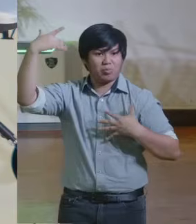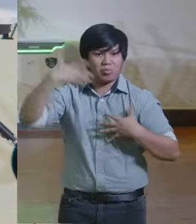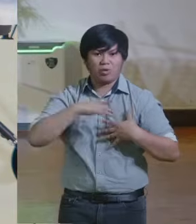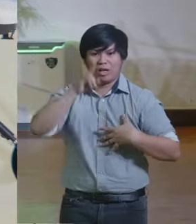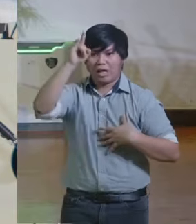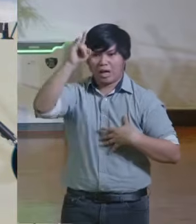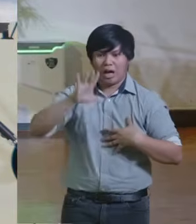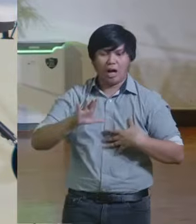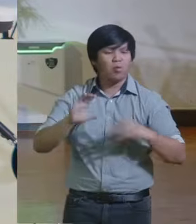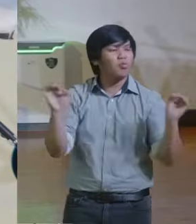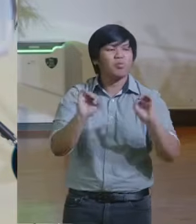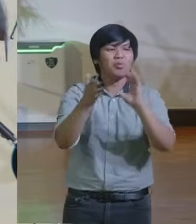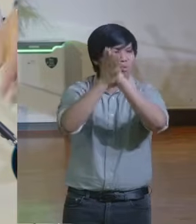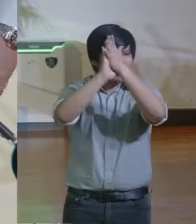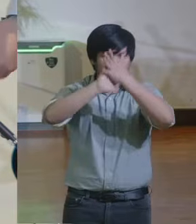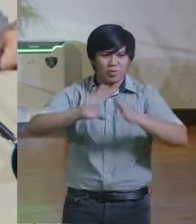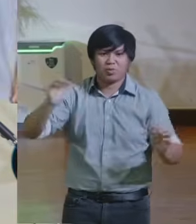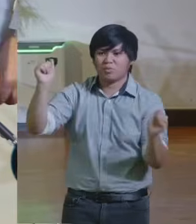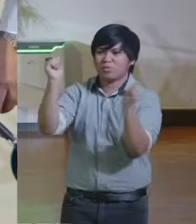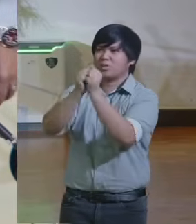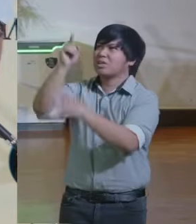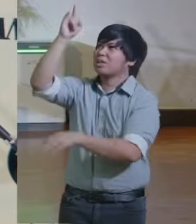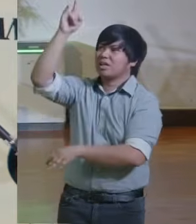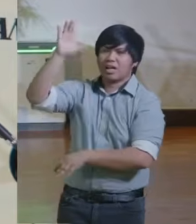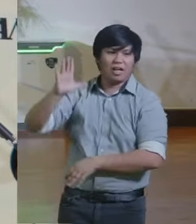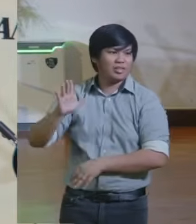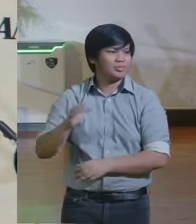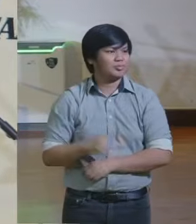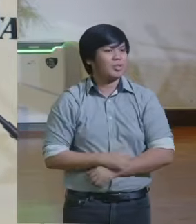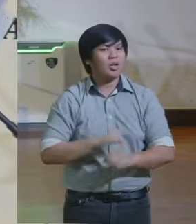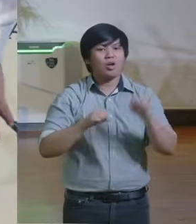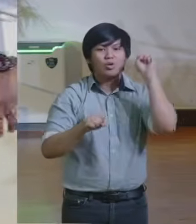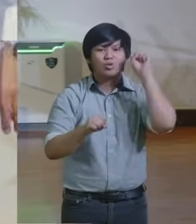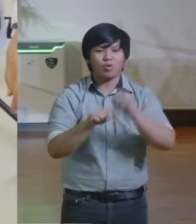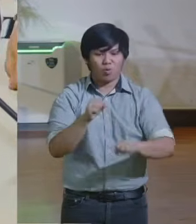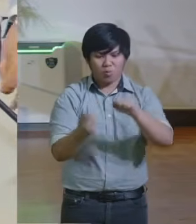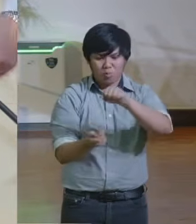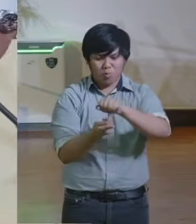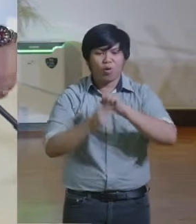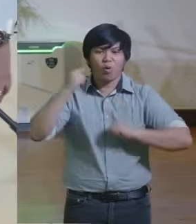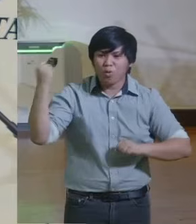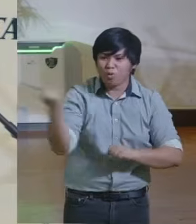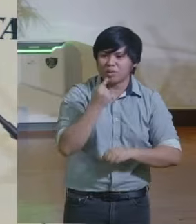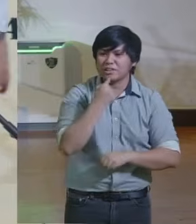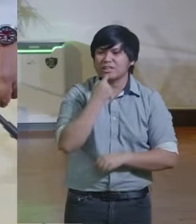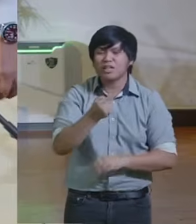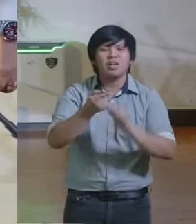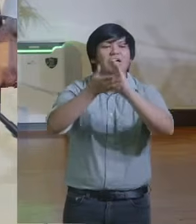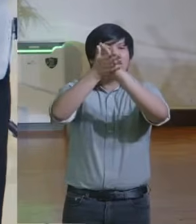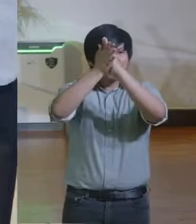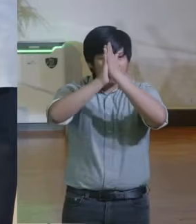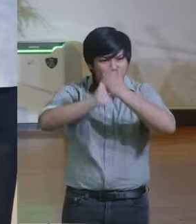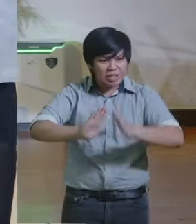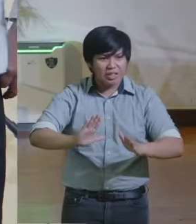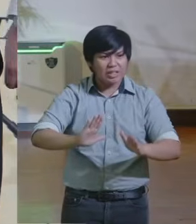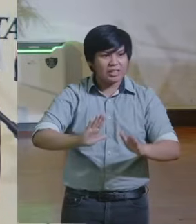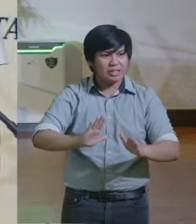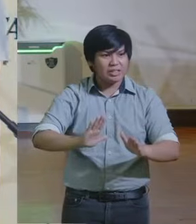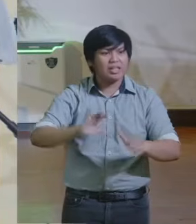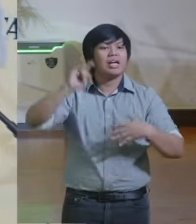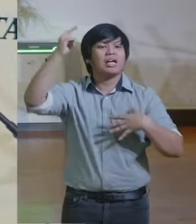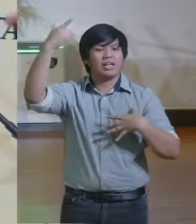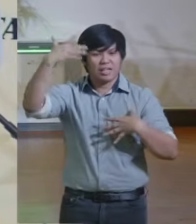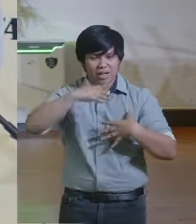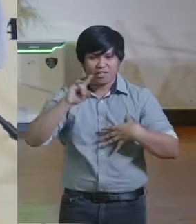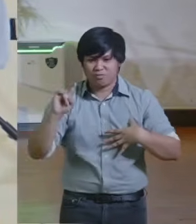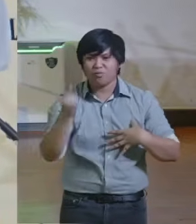God. Kaya grace to you, nauna palagi ang grace, and peace. Kanino galing? From